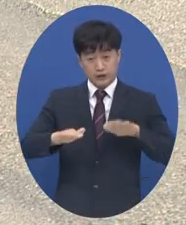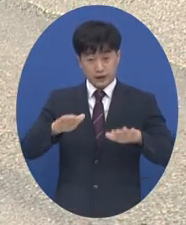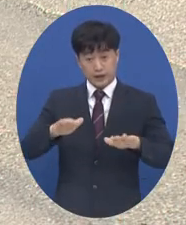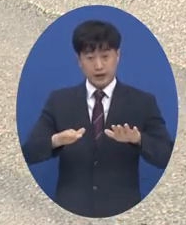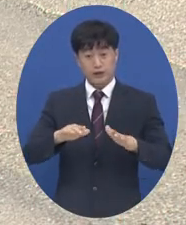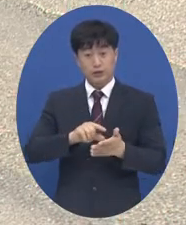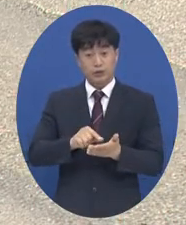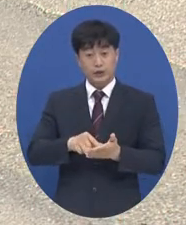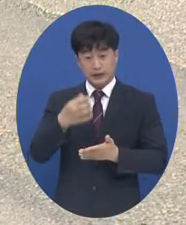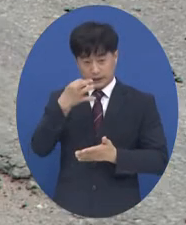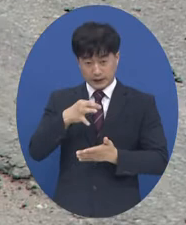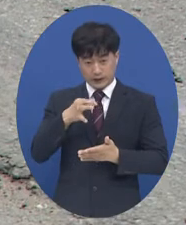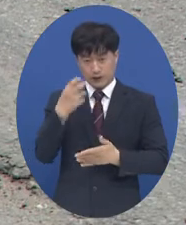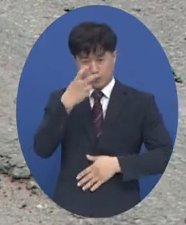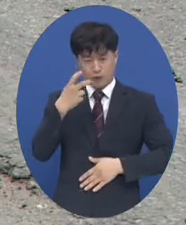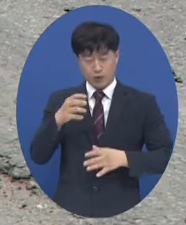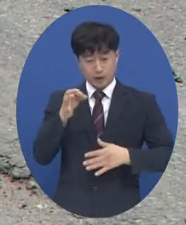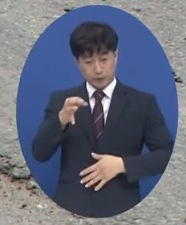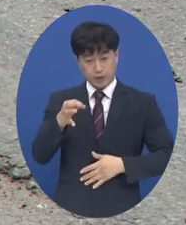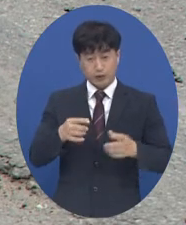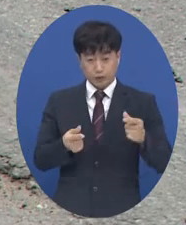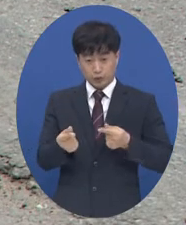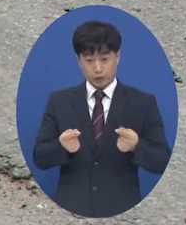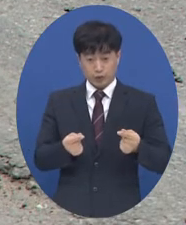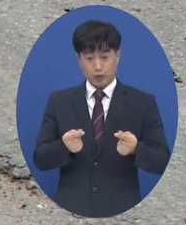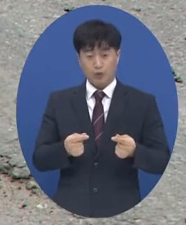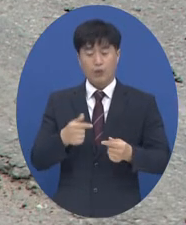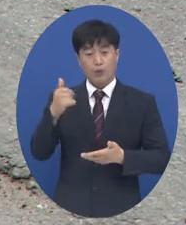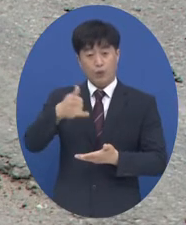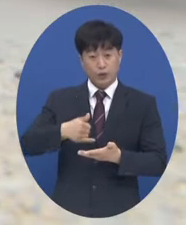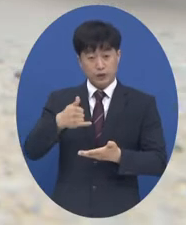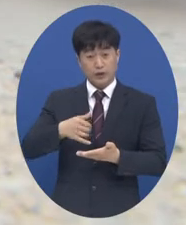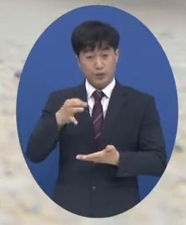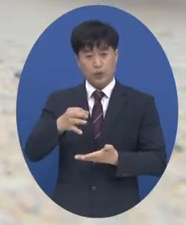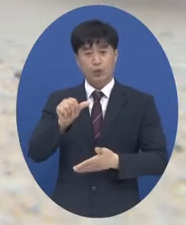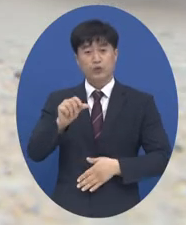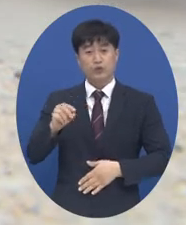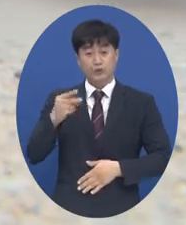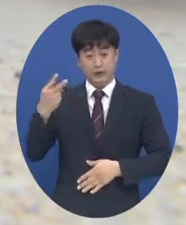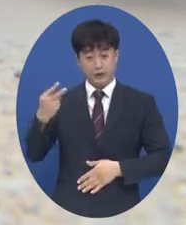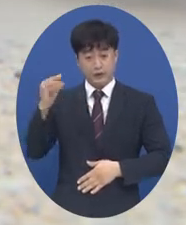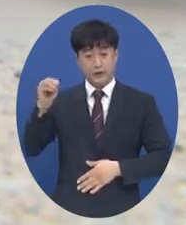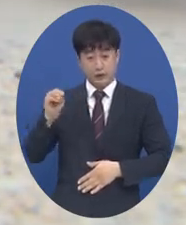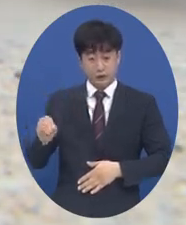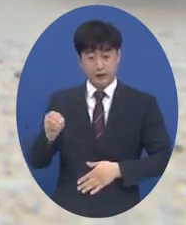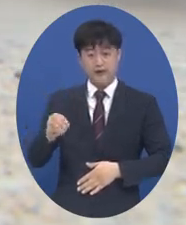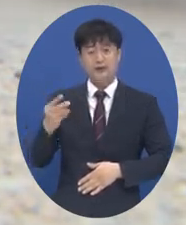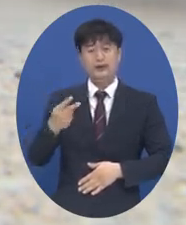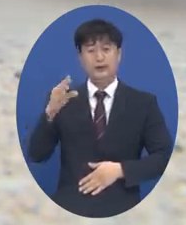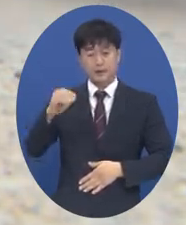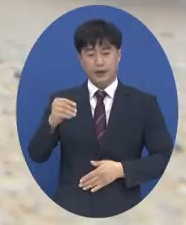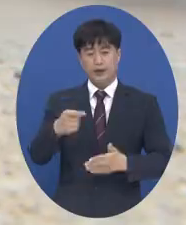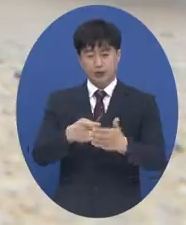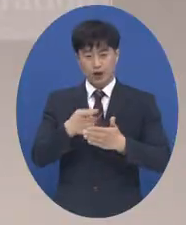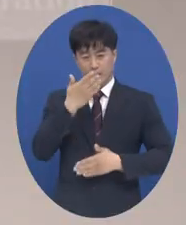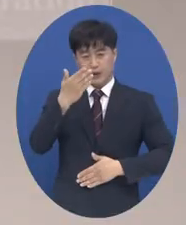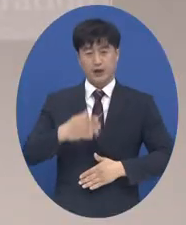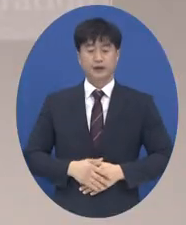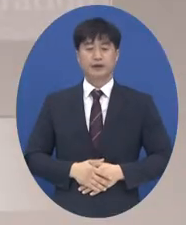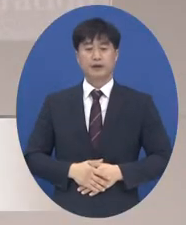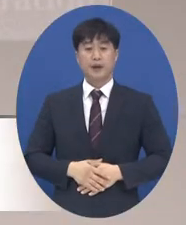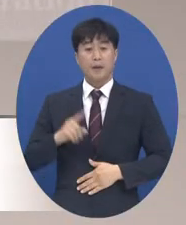이윤과 일반 관리비를 조정 공사비 5.2% 에 달하는 2000만원의 예산을 절감하게 됐습니다